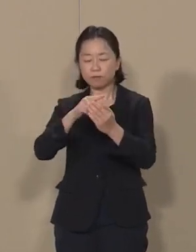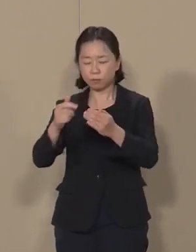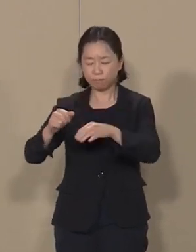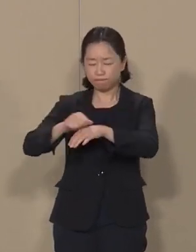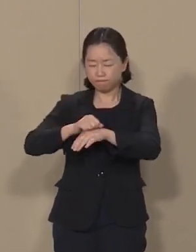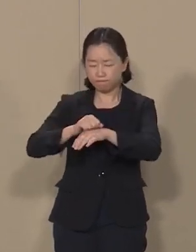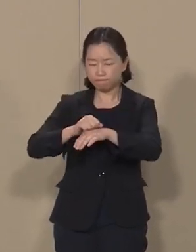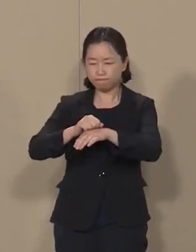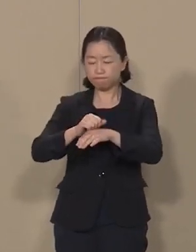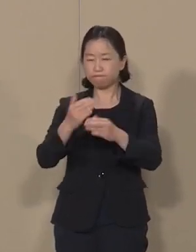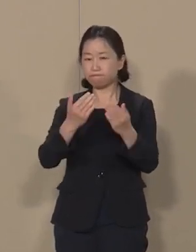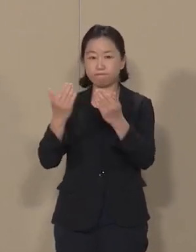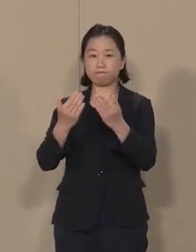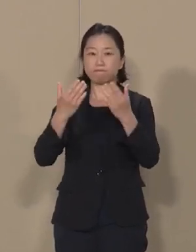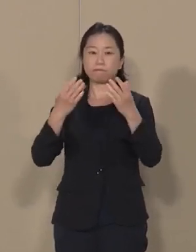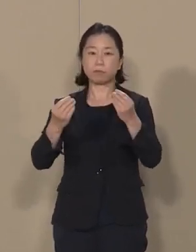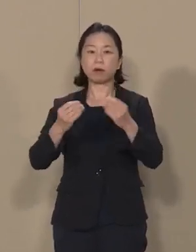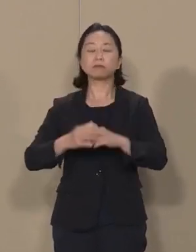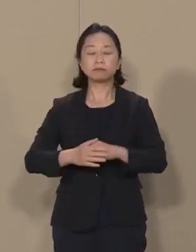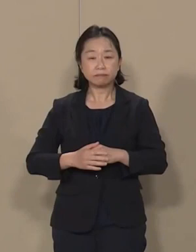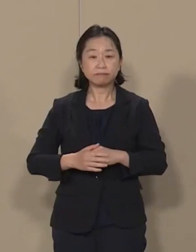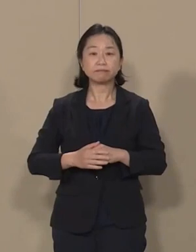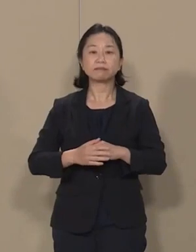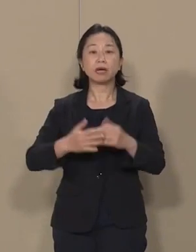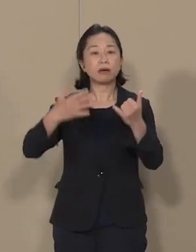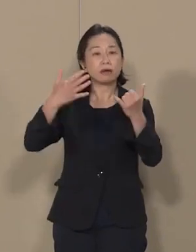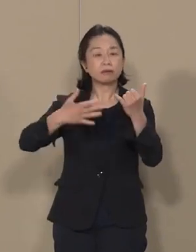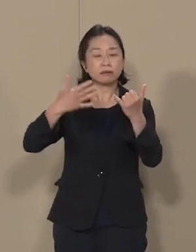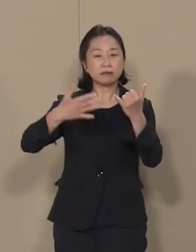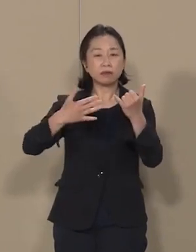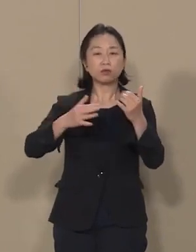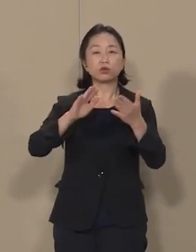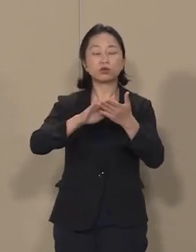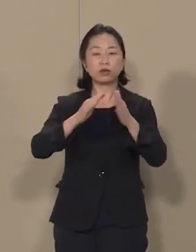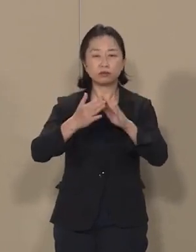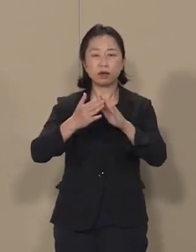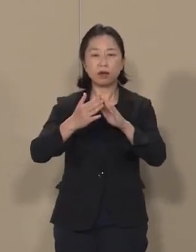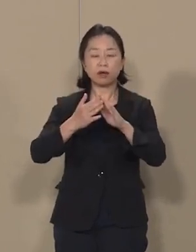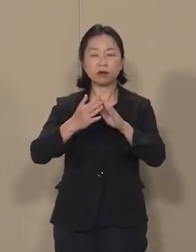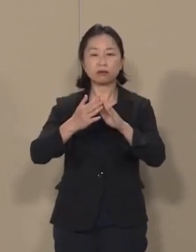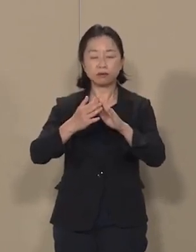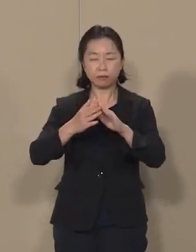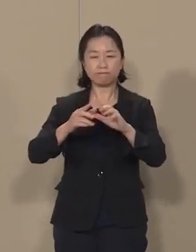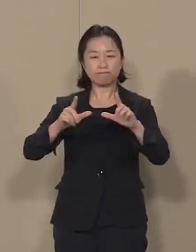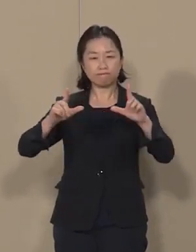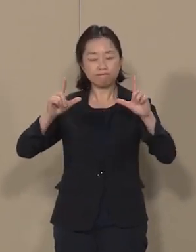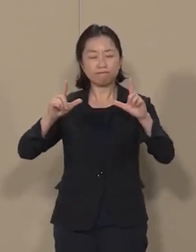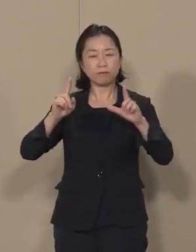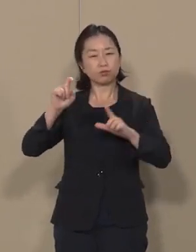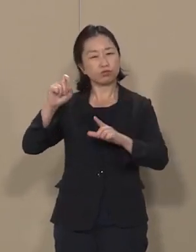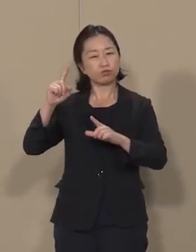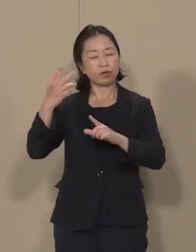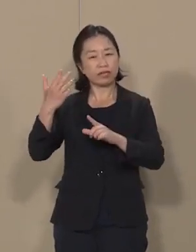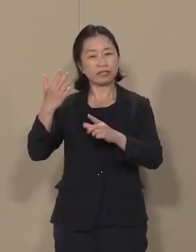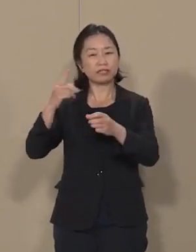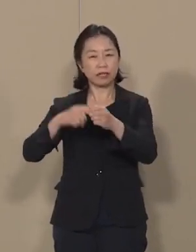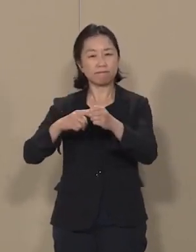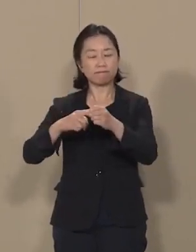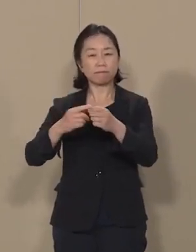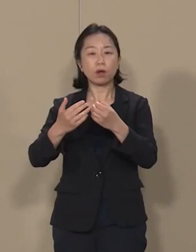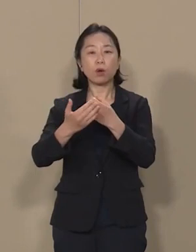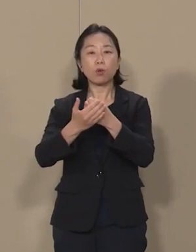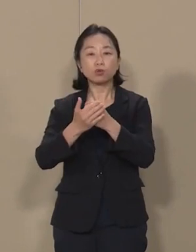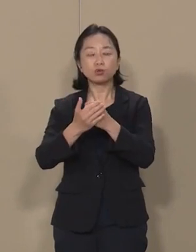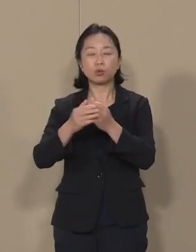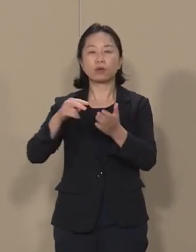た一方チャンネル桜のキャスターとして18年にわたり保守的立場から